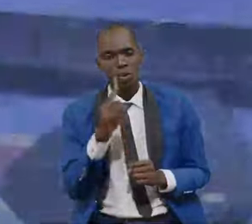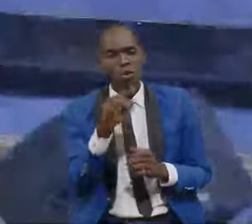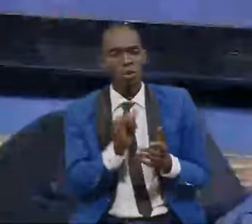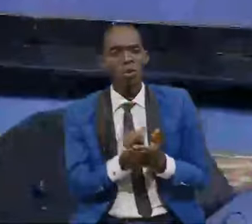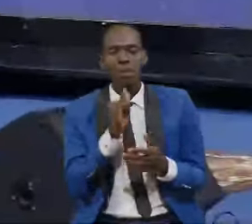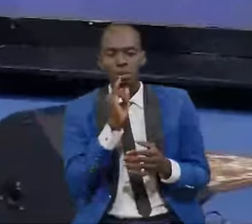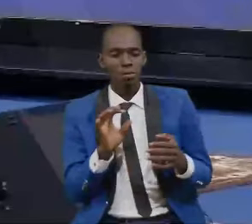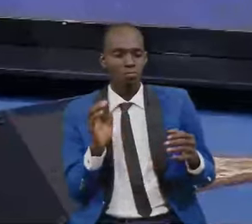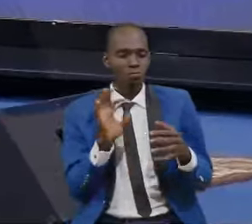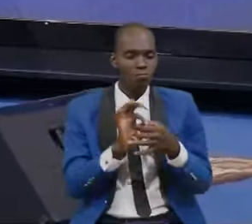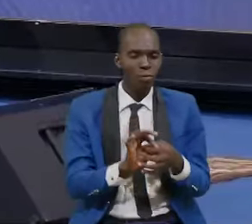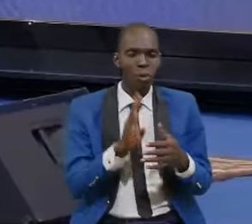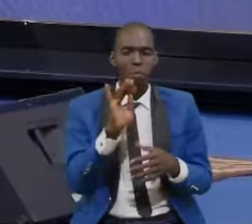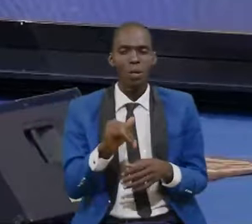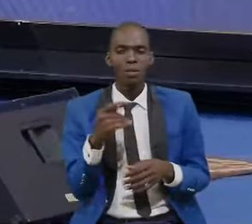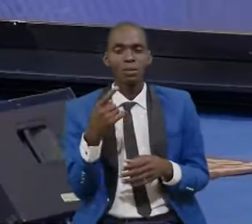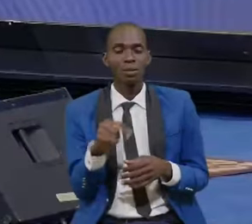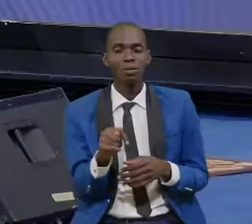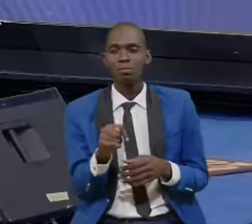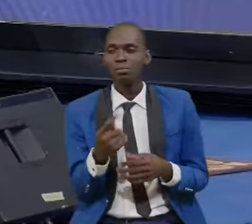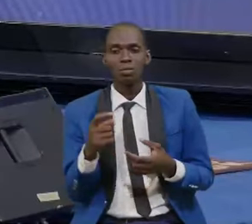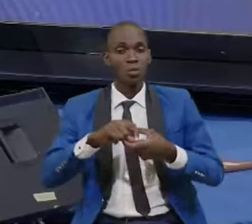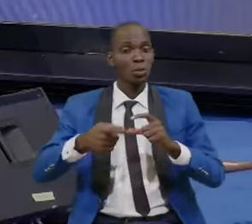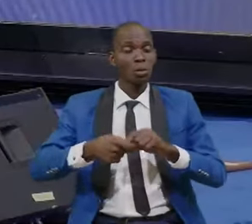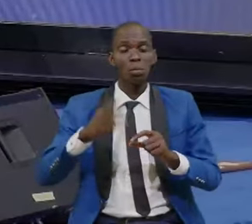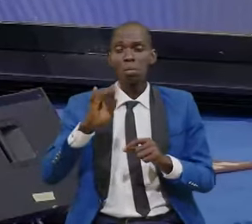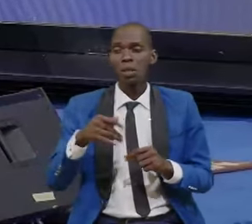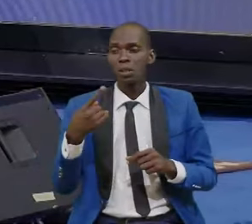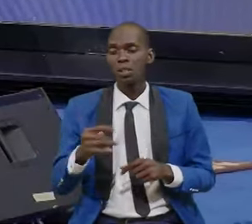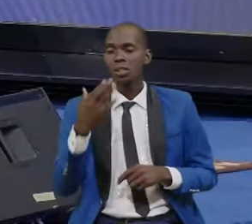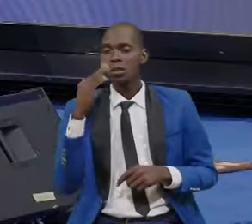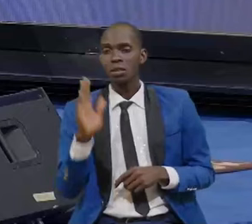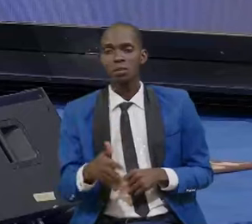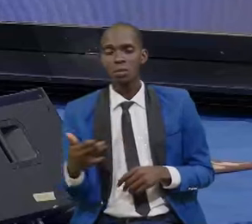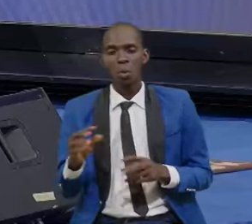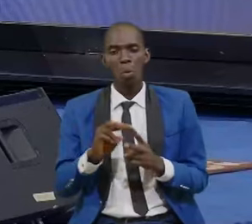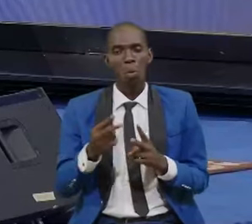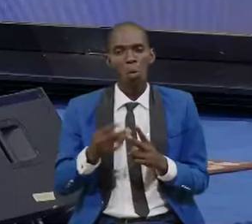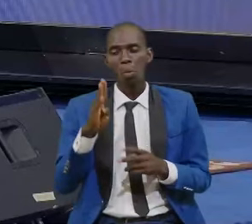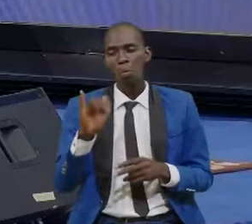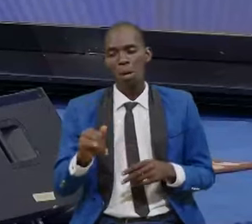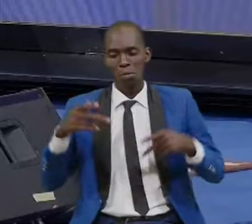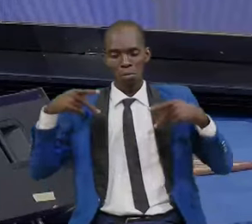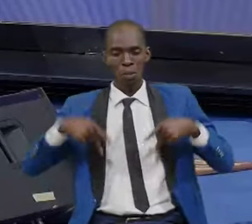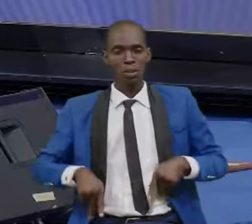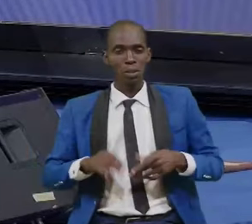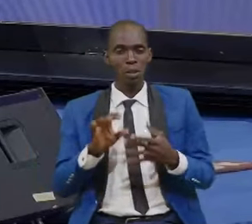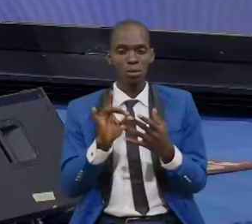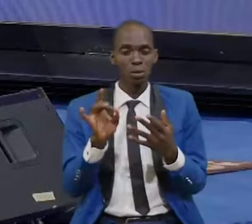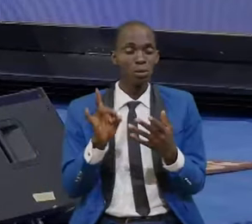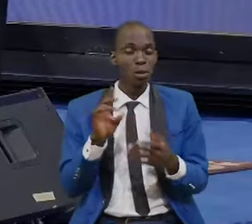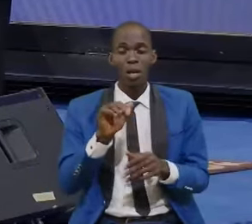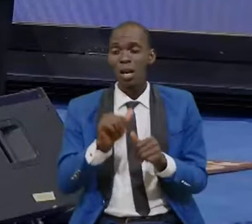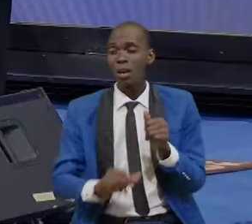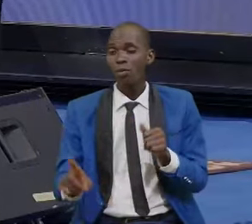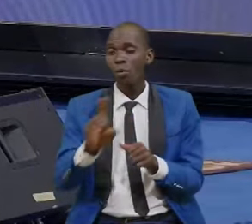sont liés par les puissances physiques, et ceux-là qui sont liés par les choix personnels, les liens de